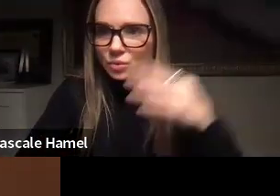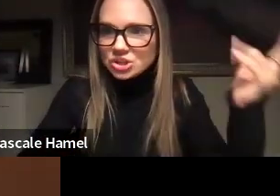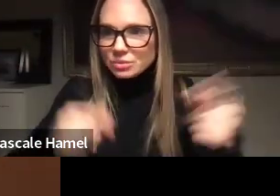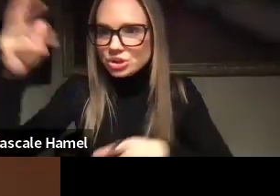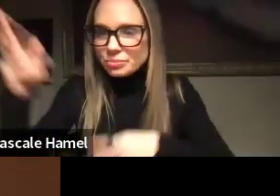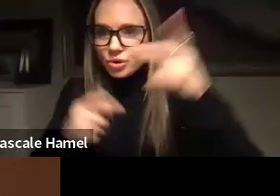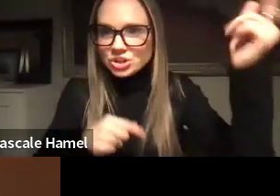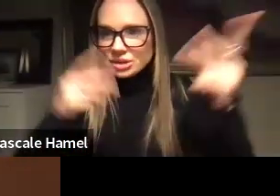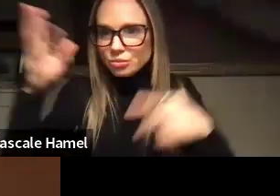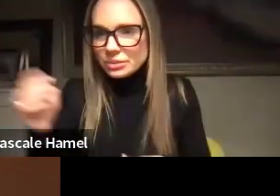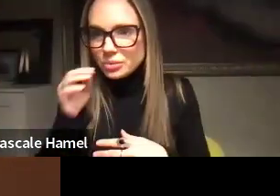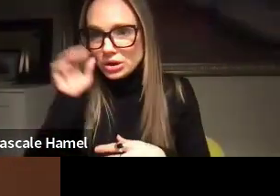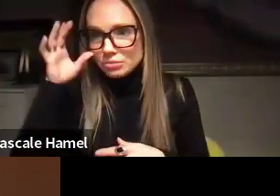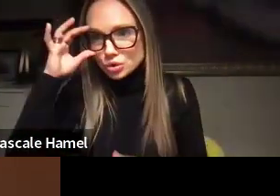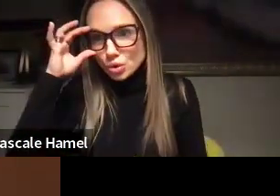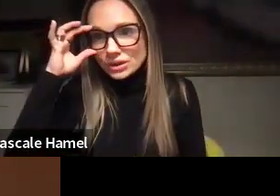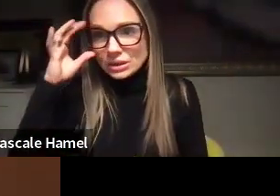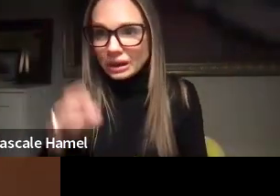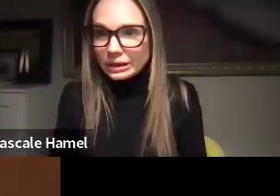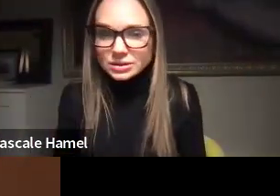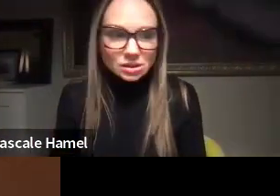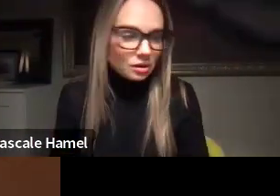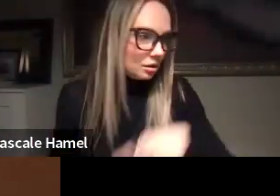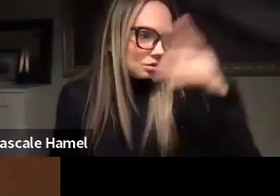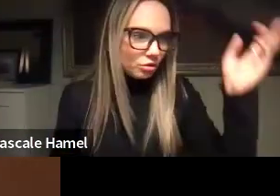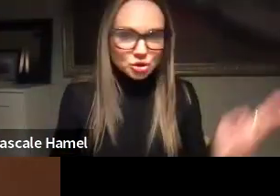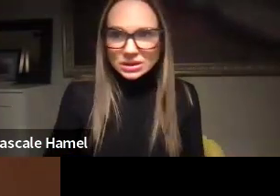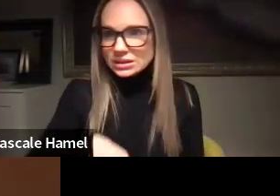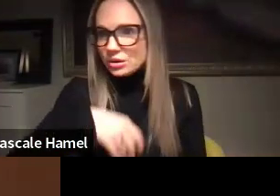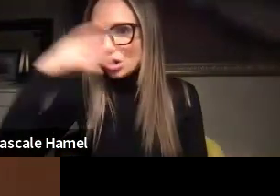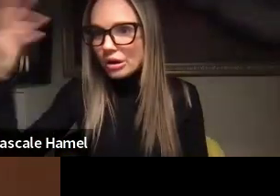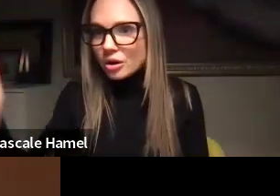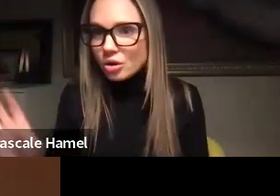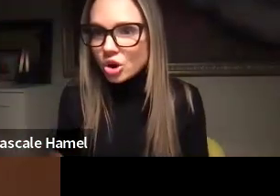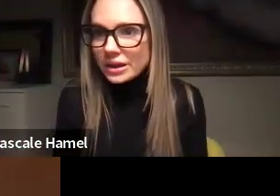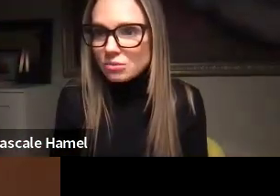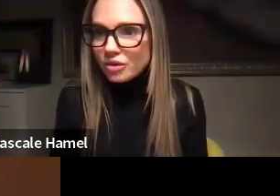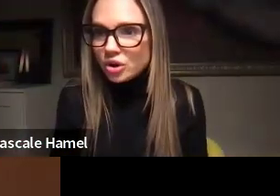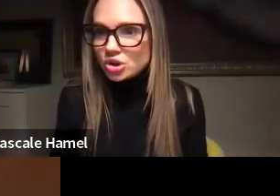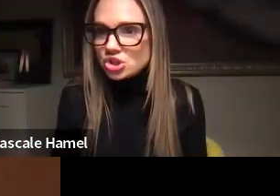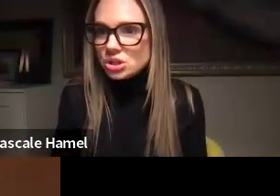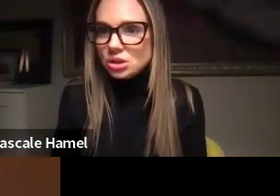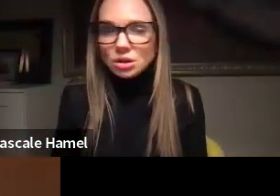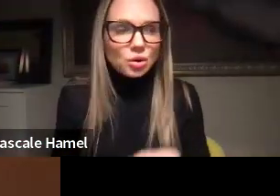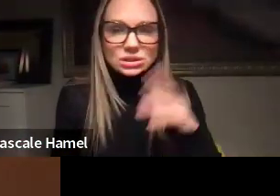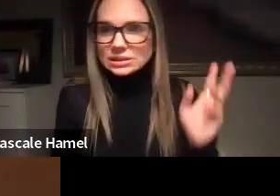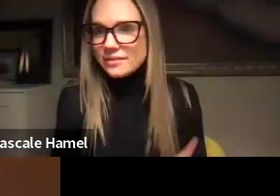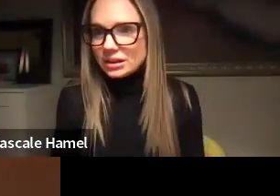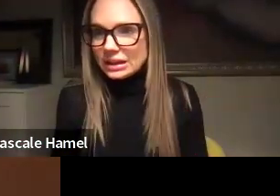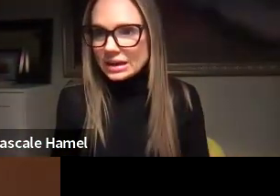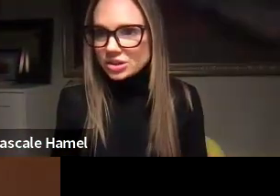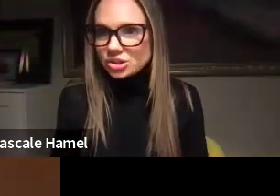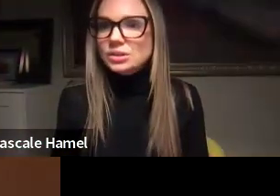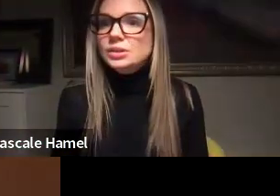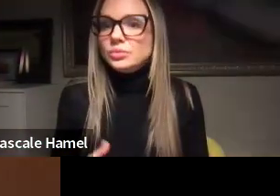juste essayer, oui, j'aime pas, oui, j'aime, oui, j'aime pas. Les mesures ont été prises, on a choisi les couleurs, on connaît la morphologie, on sait